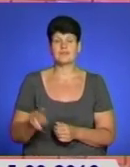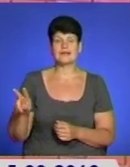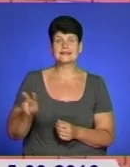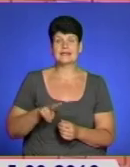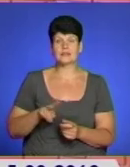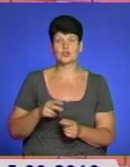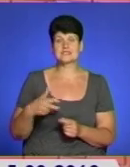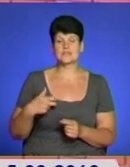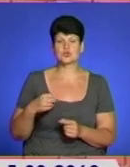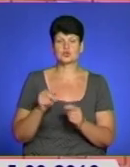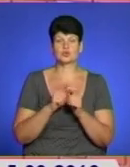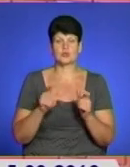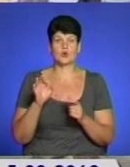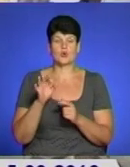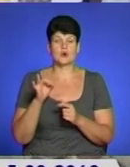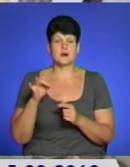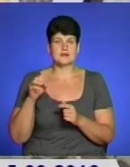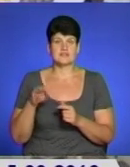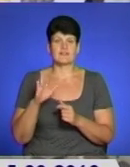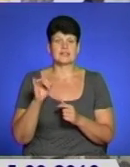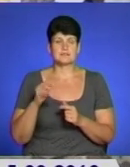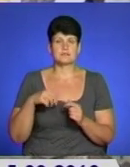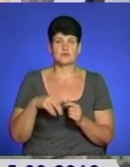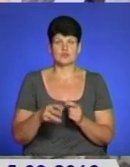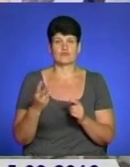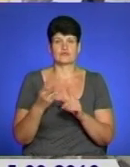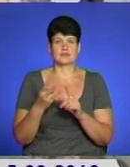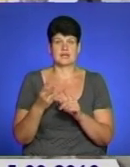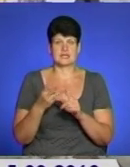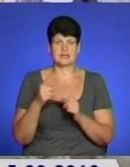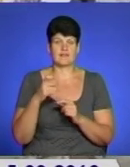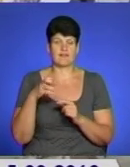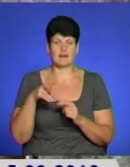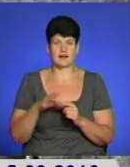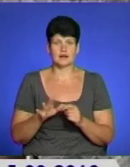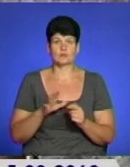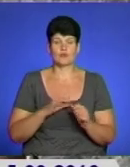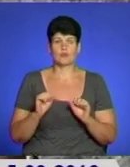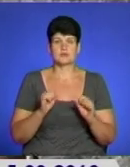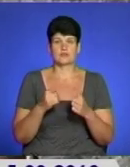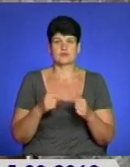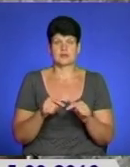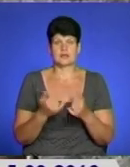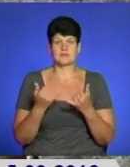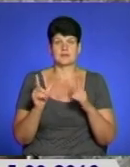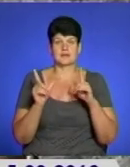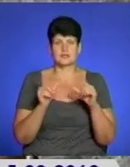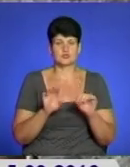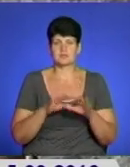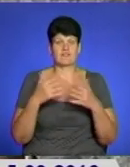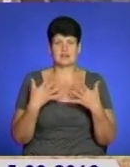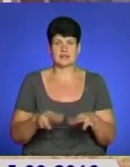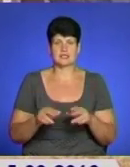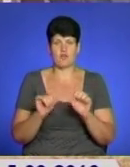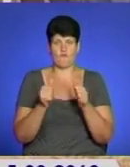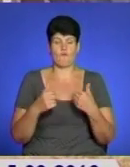Заліщицької школи Орест Винницький пішов АТО добровольцем у третій хвилі. На війні був командиром відділення, а тепер їде, аби не втратити форму.